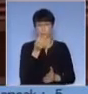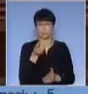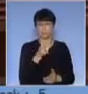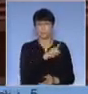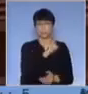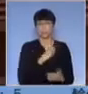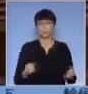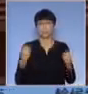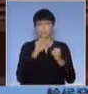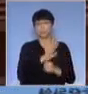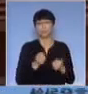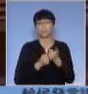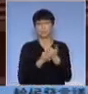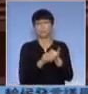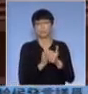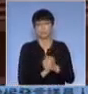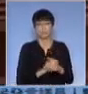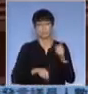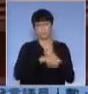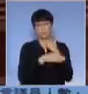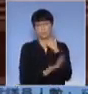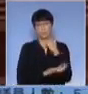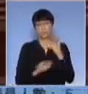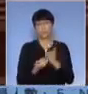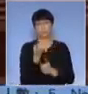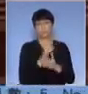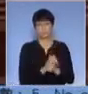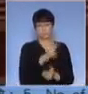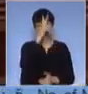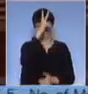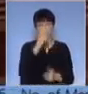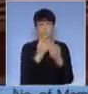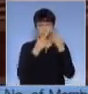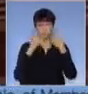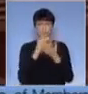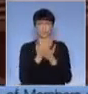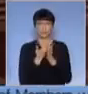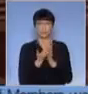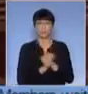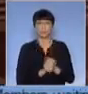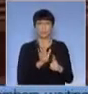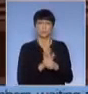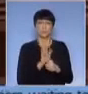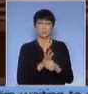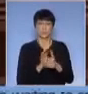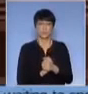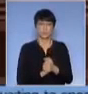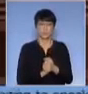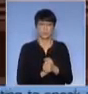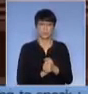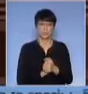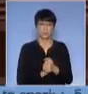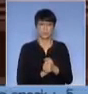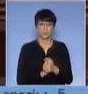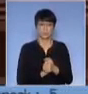亦都認同港獨是違反基本法。政府和各大專院校亦都致力維護受基本